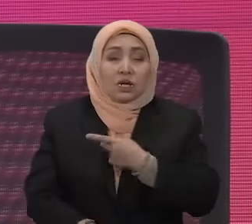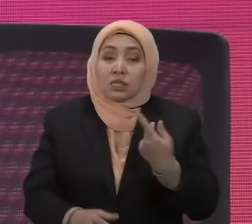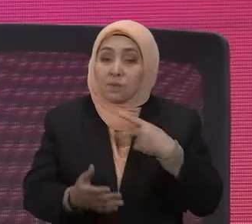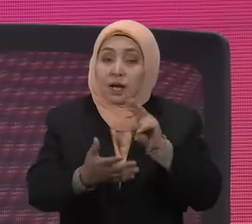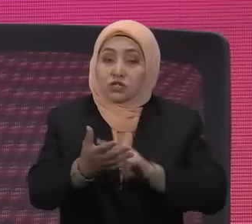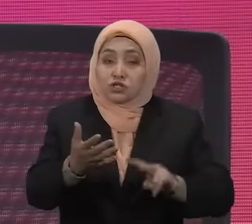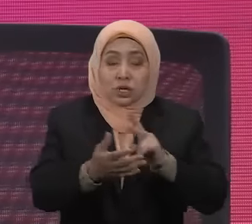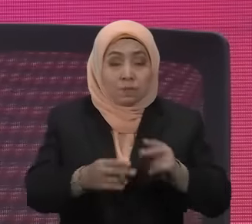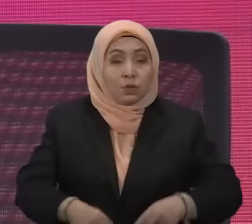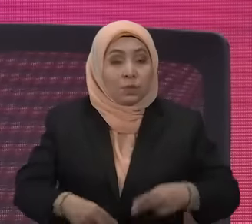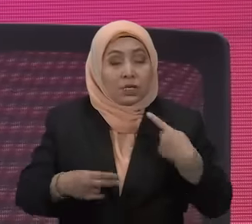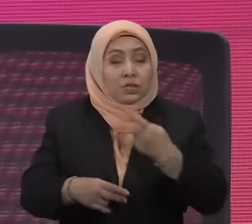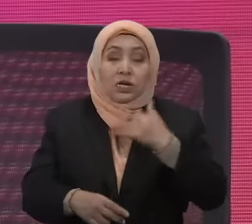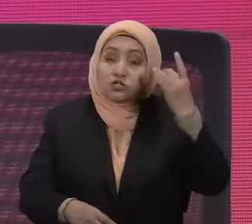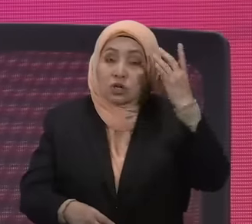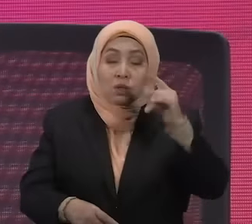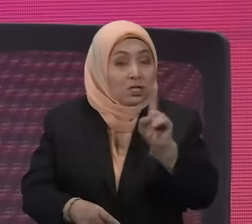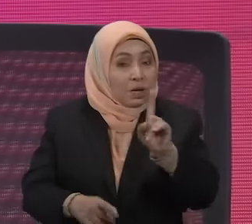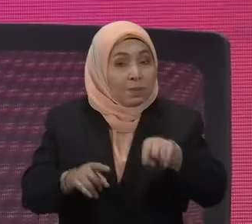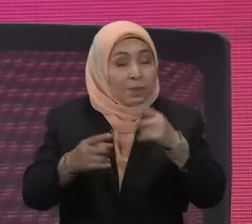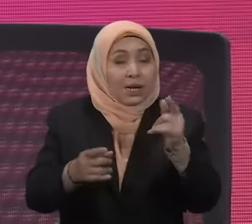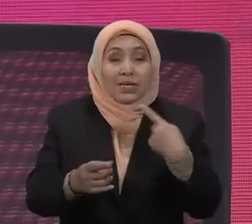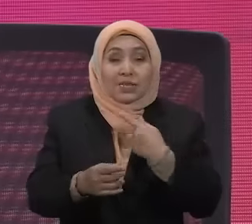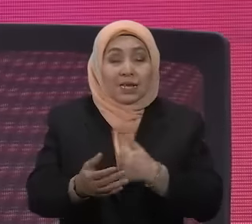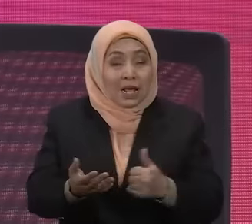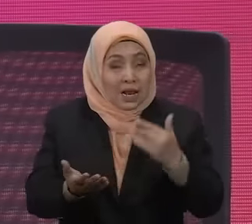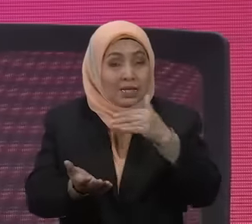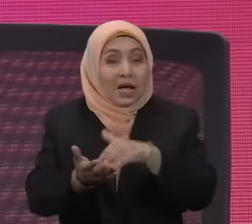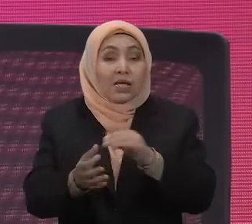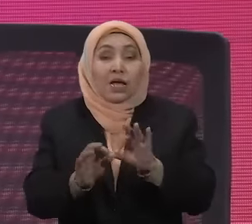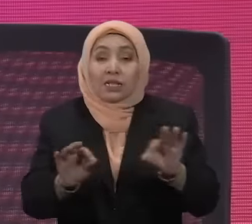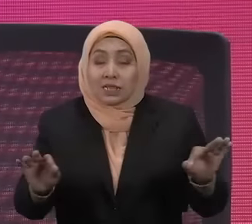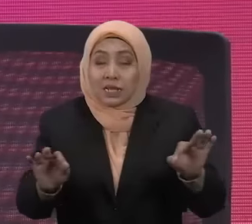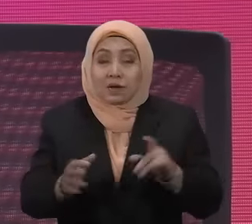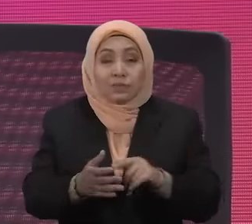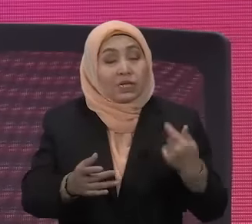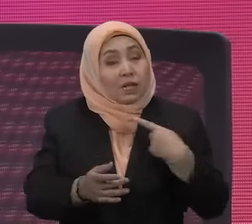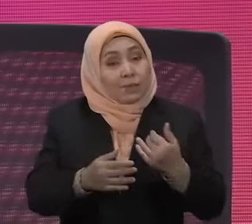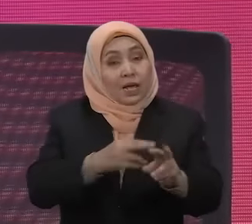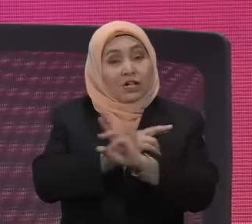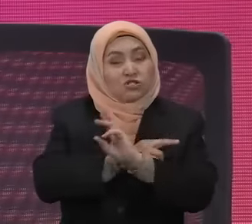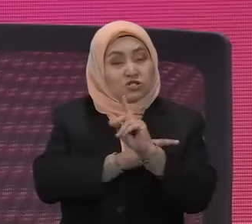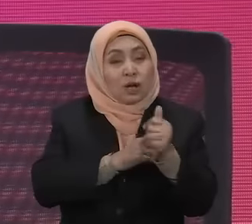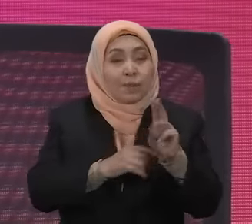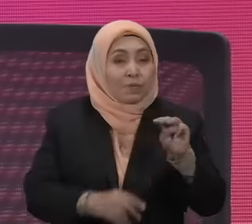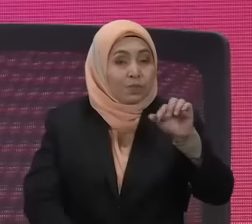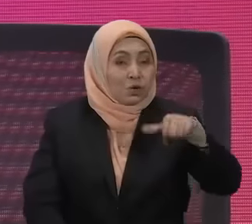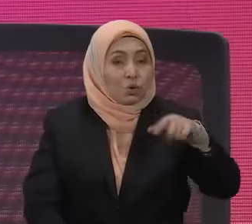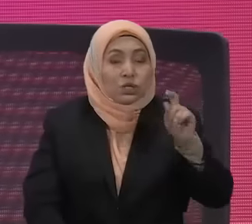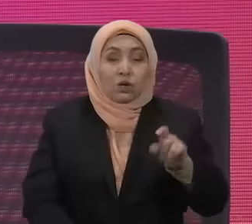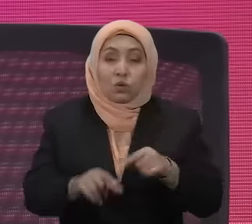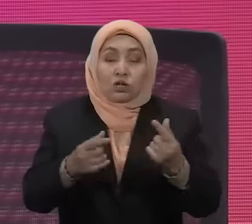yang kita baca dalam kehidupan kita insya-Allah taala. Jangan ke mana-mana, kita nak belajar lagi ayat ini selepas ini, namun kita berehat seketika. My Quran